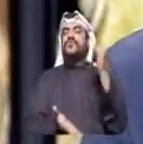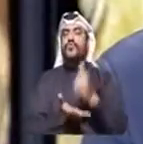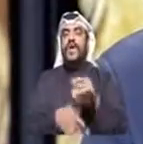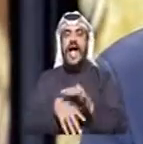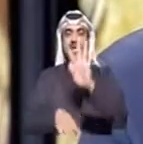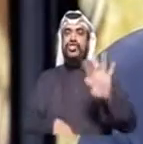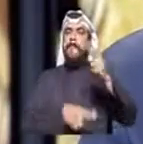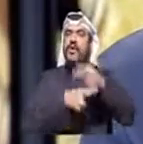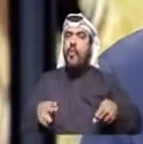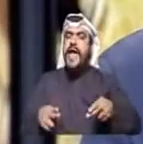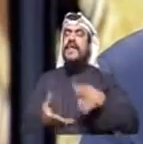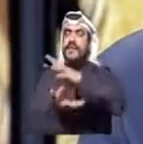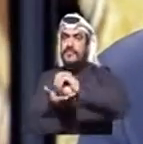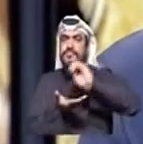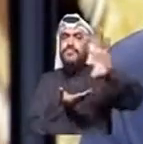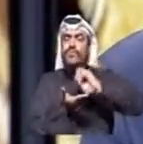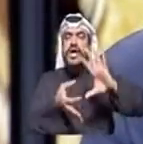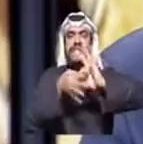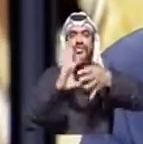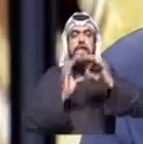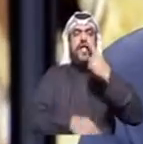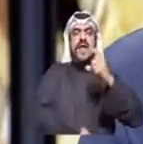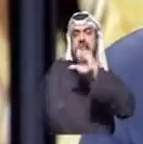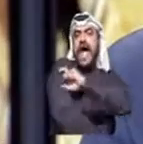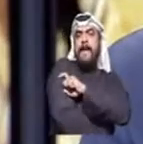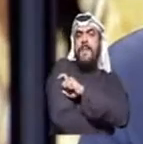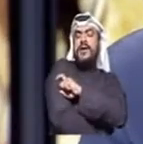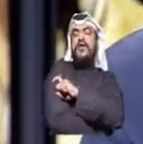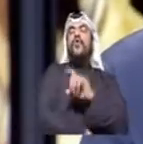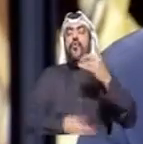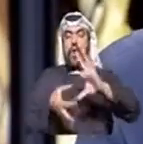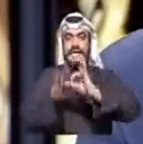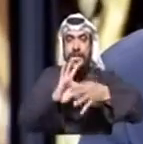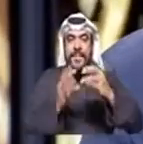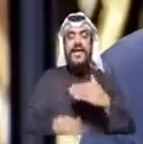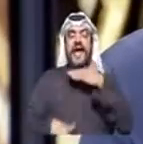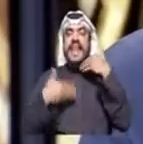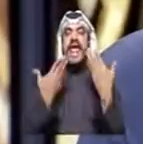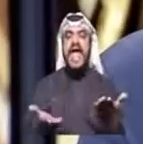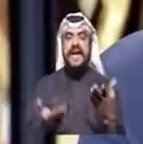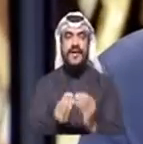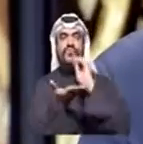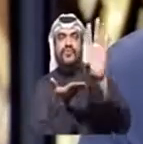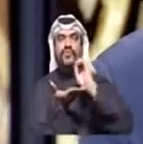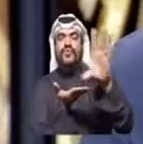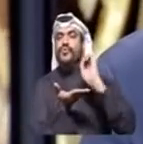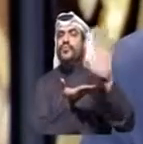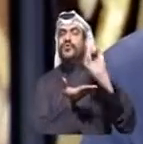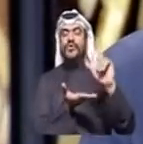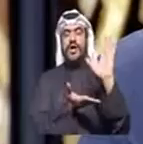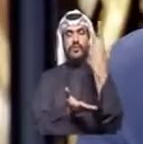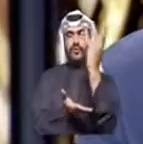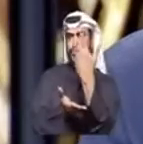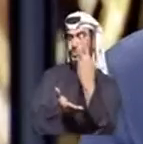الشعب الكويتي والمؤسسات الأهلية الكويتية في أيضا إغاثة الأخوة في سوريا سواء في داخل أو